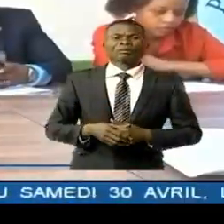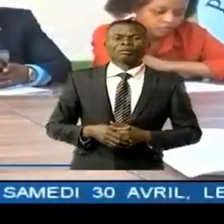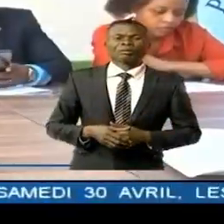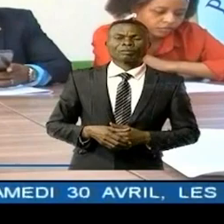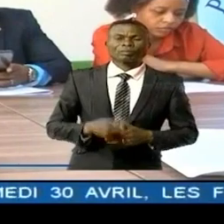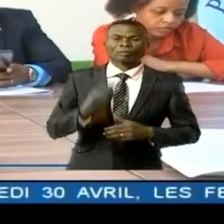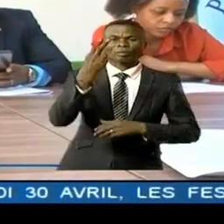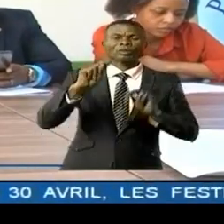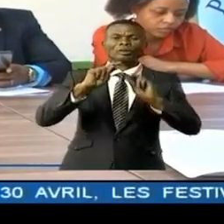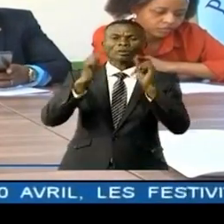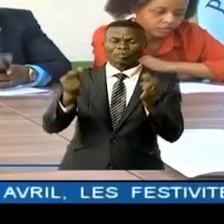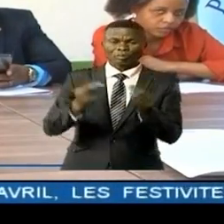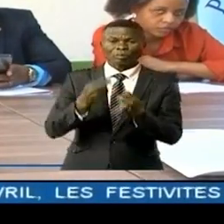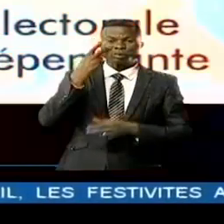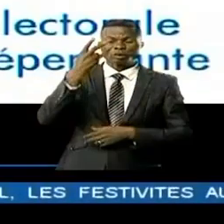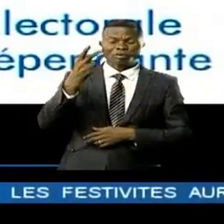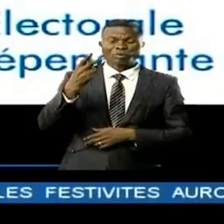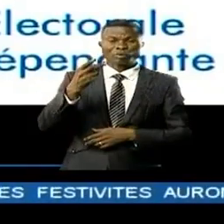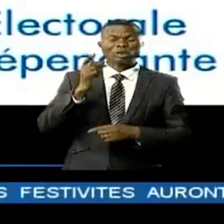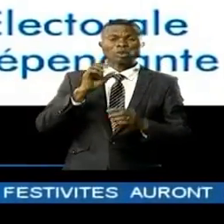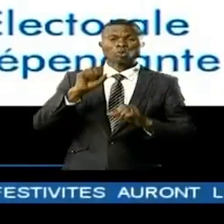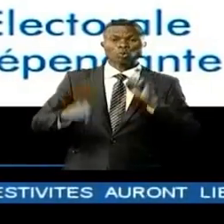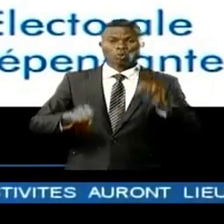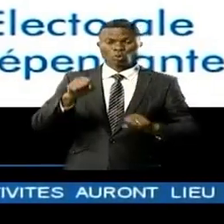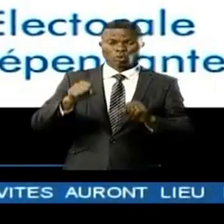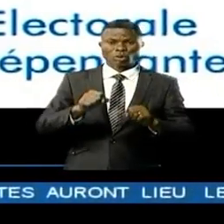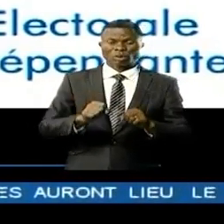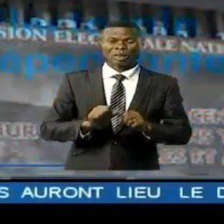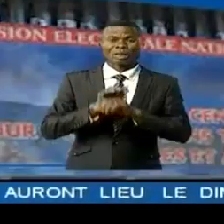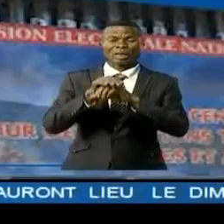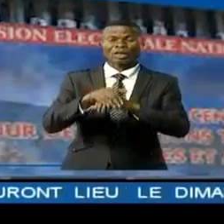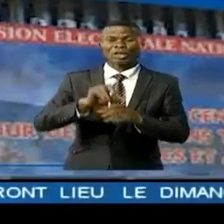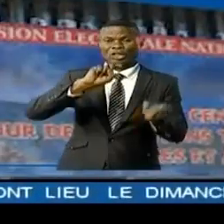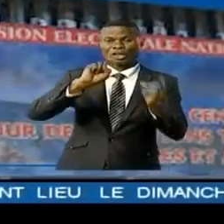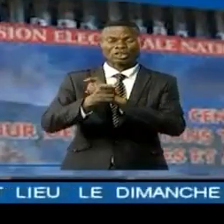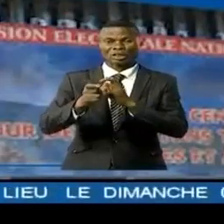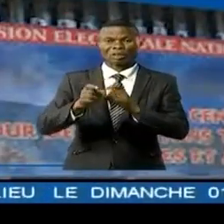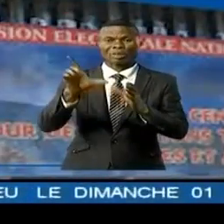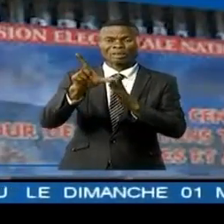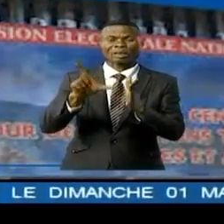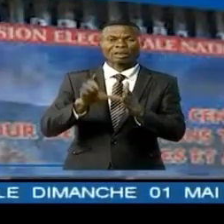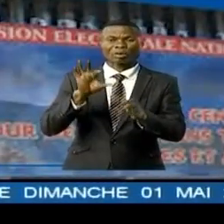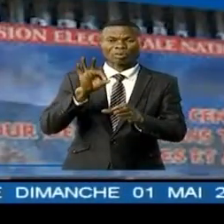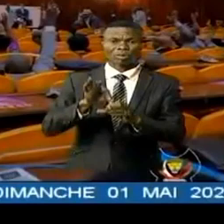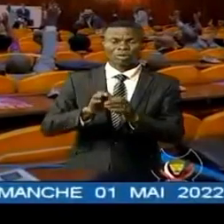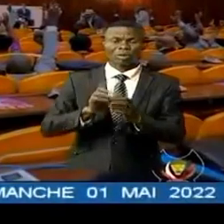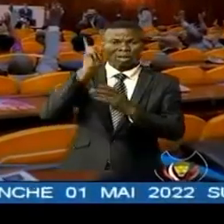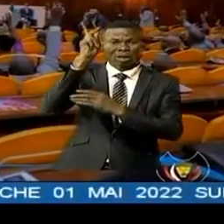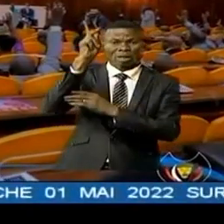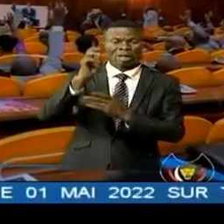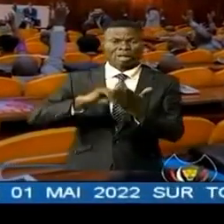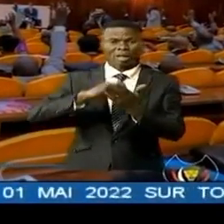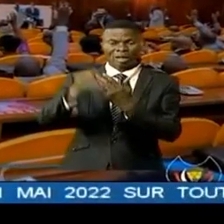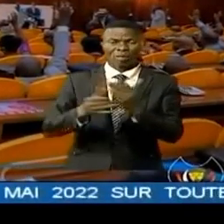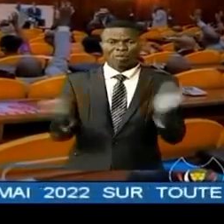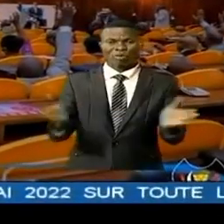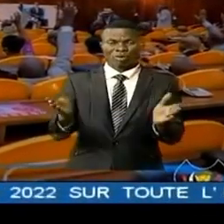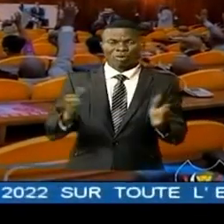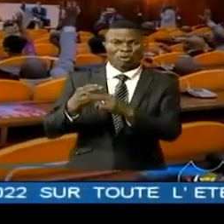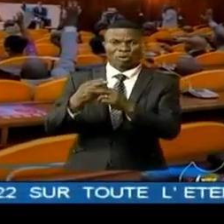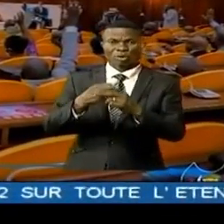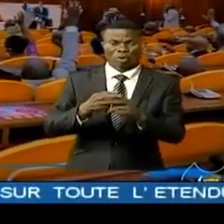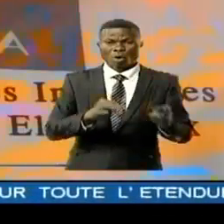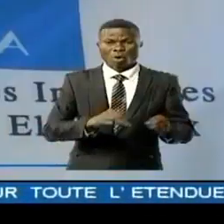organisations estiment impérieux la nécessité d'engager des réformes électorales le projet de renforcement des initiatives de suivi de